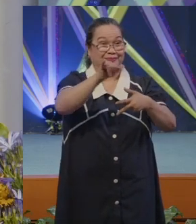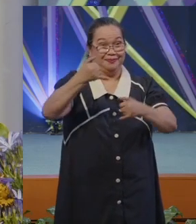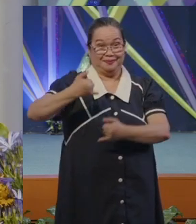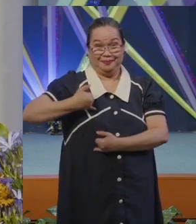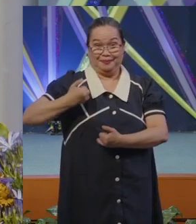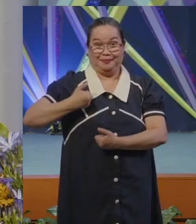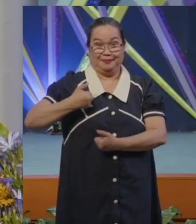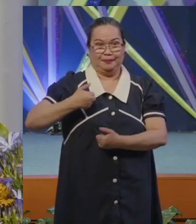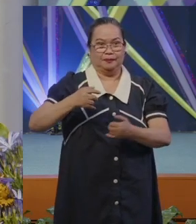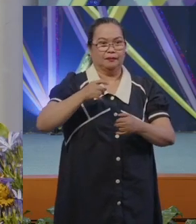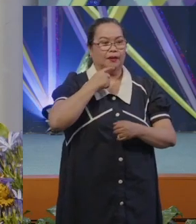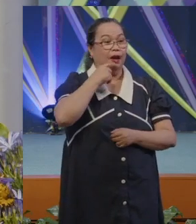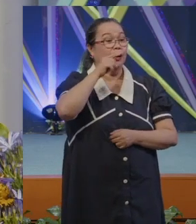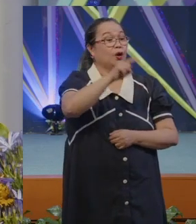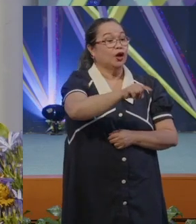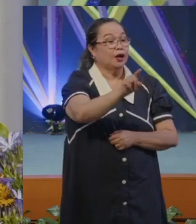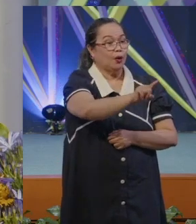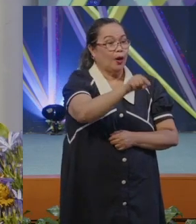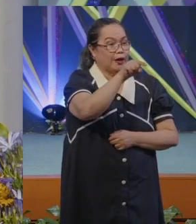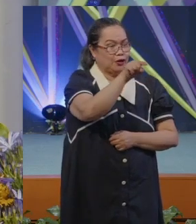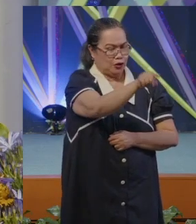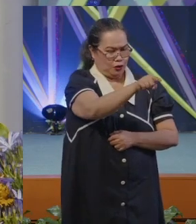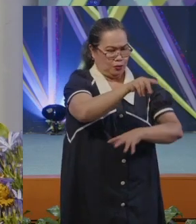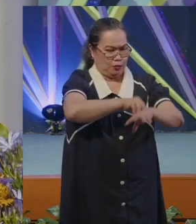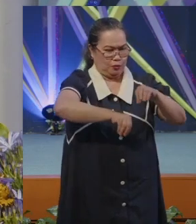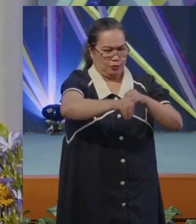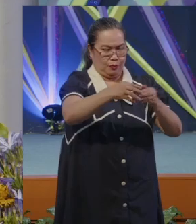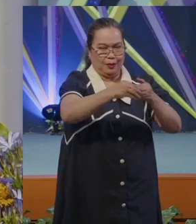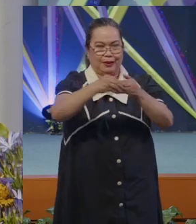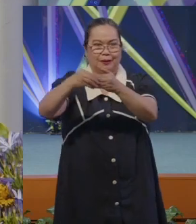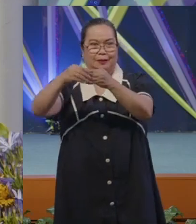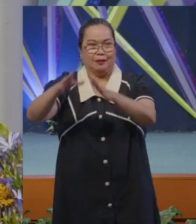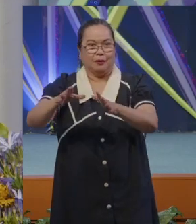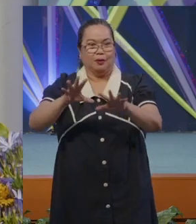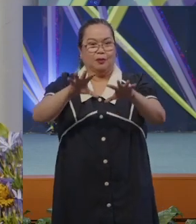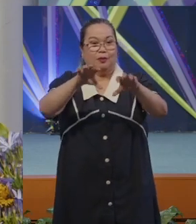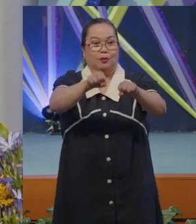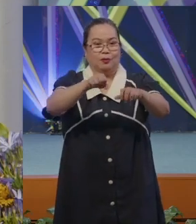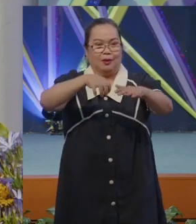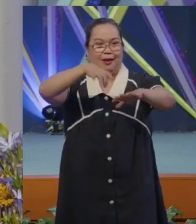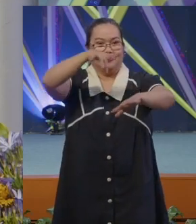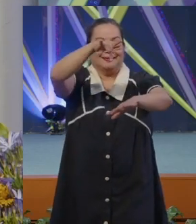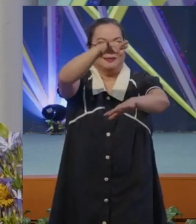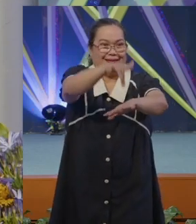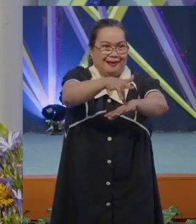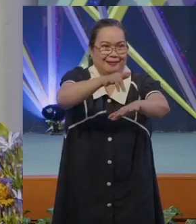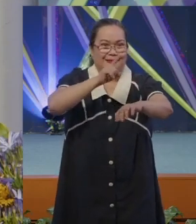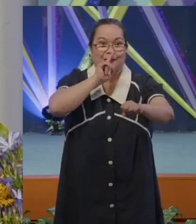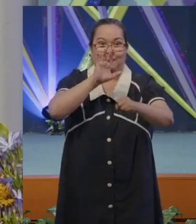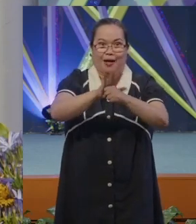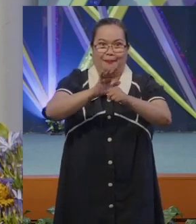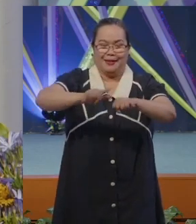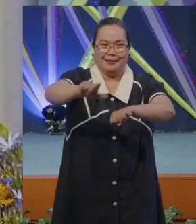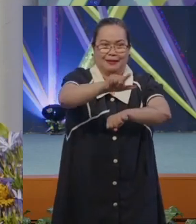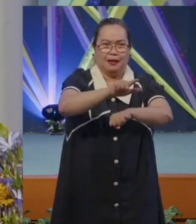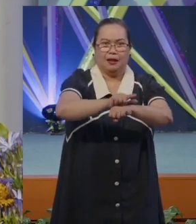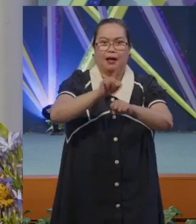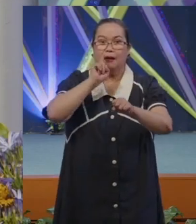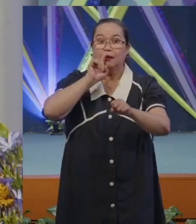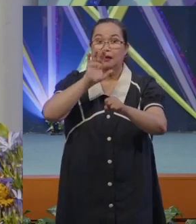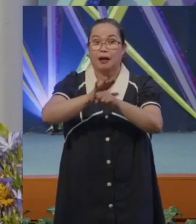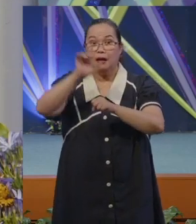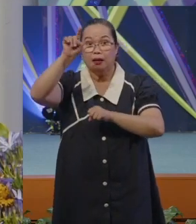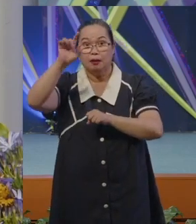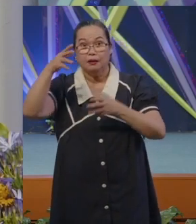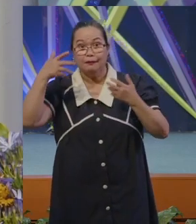ay pamunuan ng Israel sa pag-angkin nito ng lupang pangako na ipinangako na sa kanila ng Diyos. Ibig sabihin